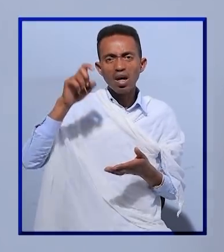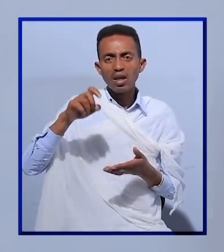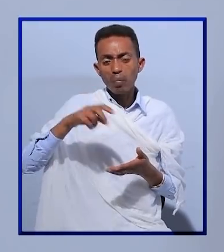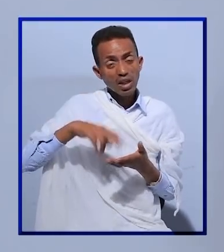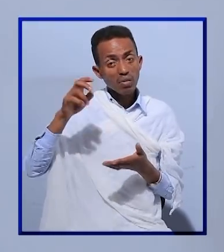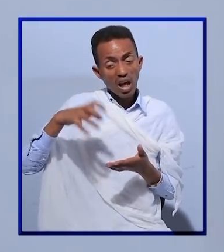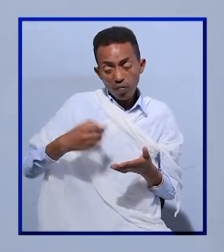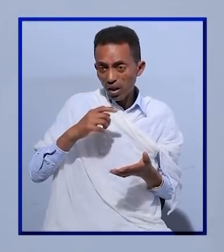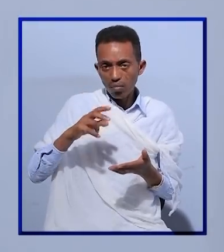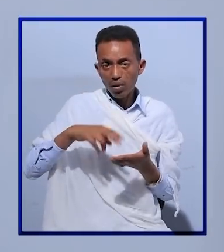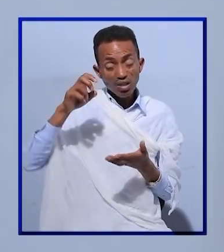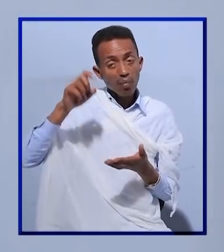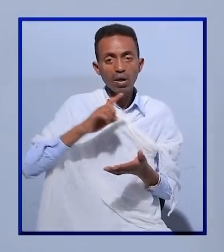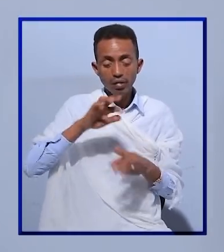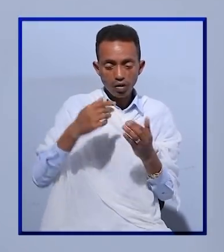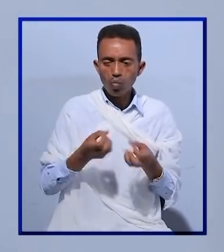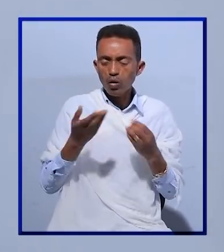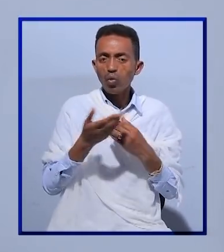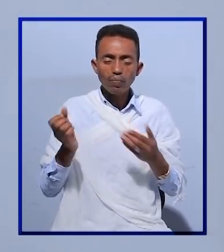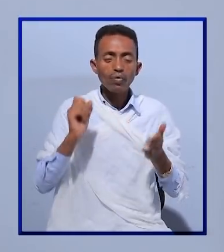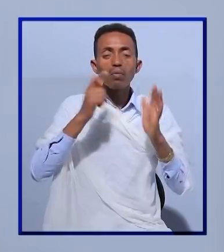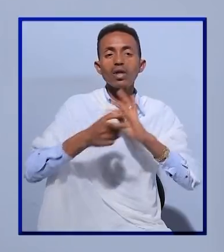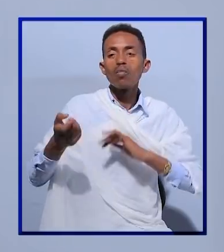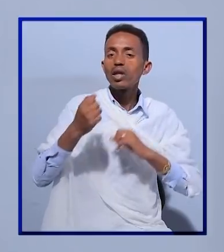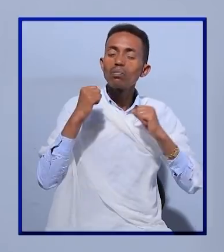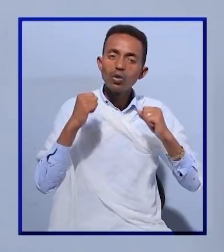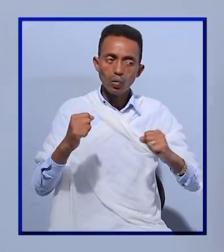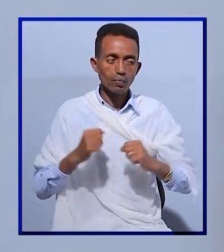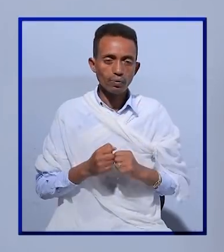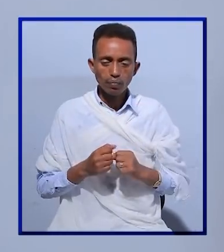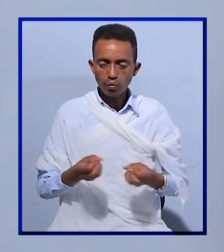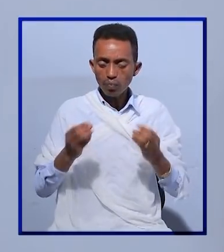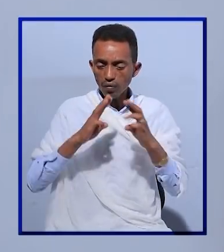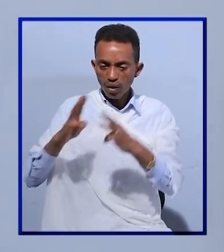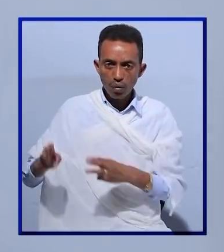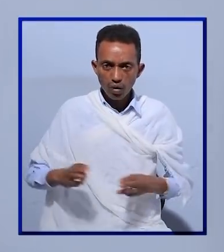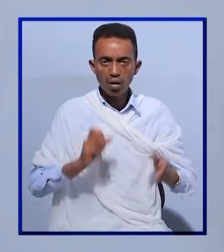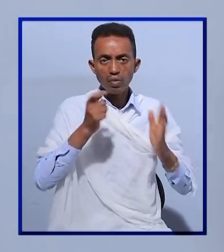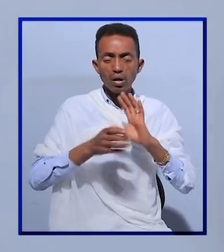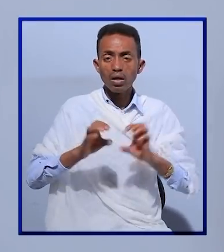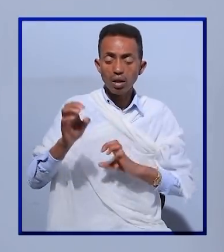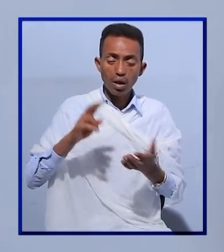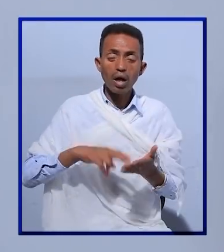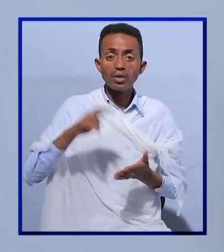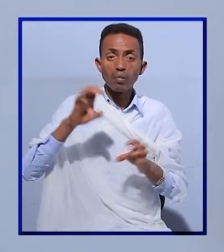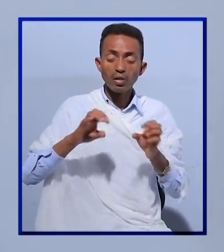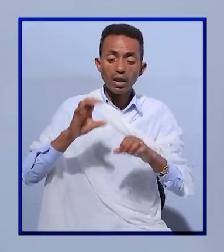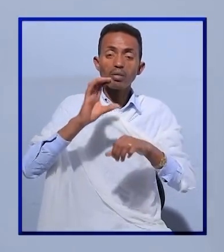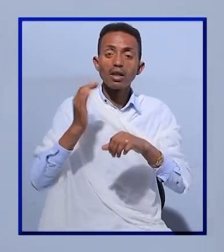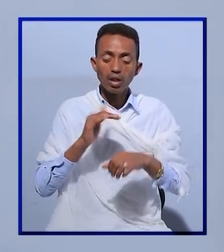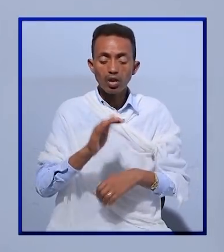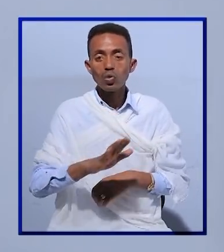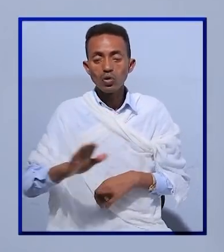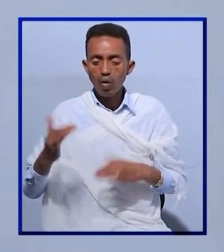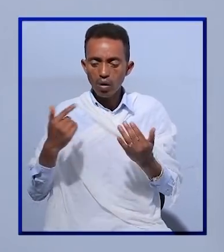ጥያቄ ስለሆነ ነው ማነሳው። እንደው ለብዙ ነገሮች ምሳሌ መሆን የሚችሉ በብዙ መንገድ አብነታችን አድርገን የምናያቸው